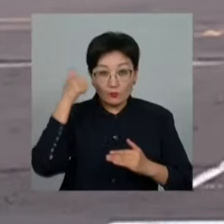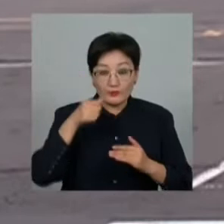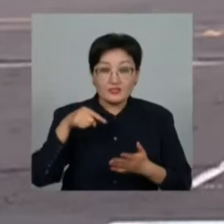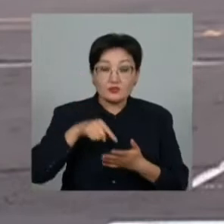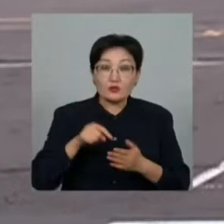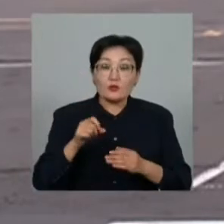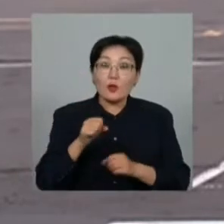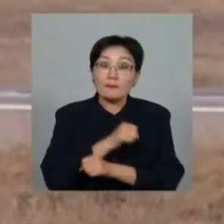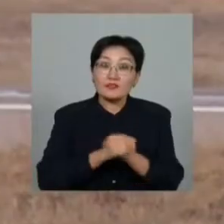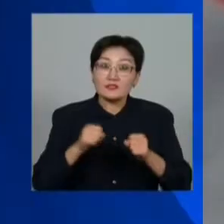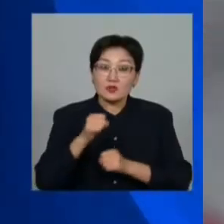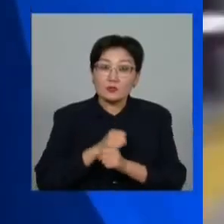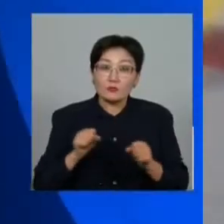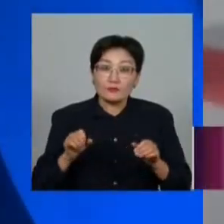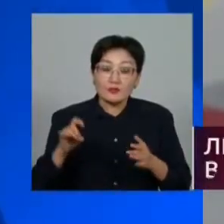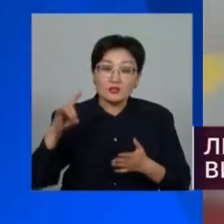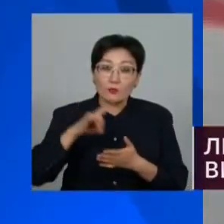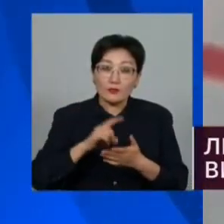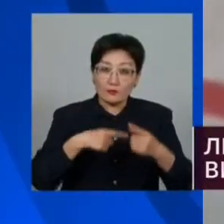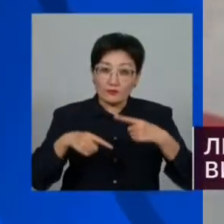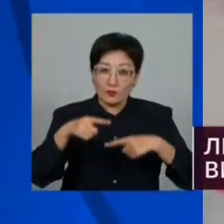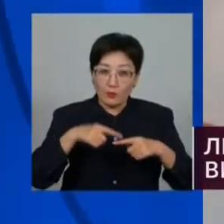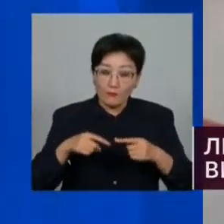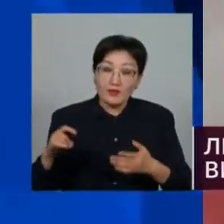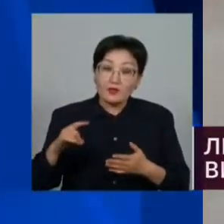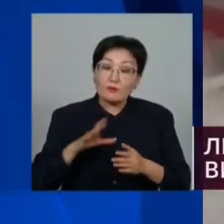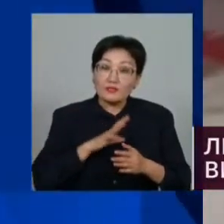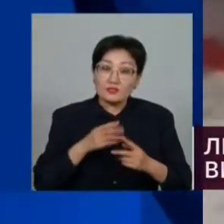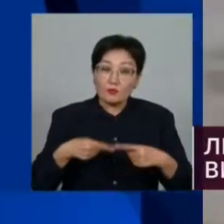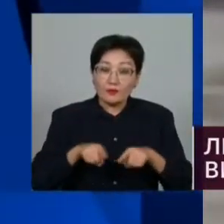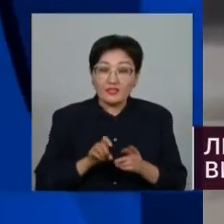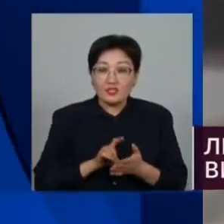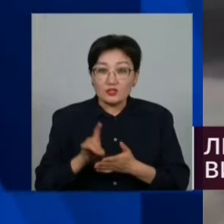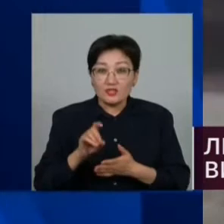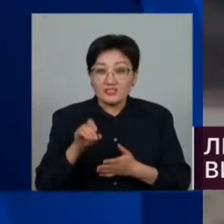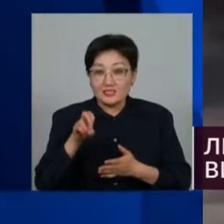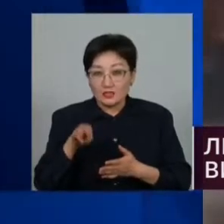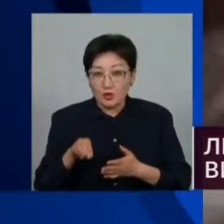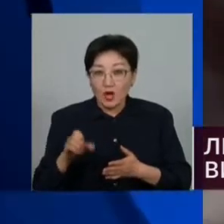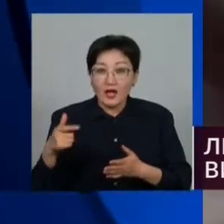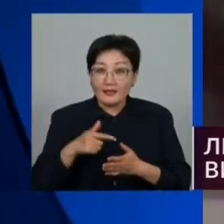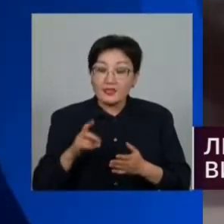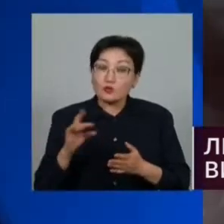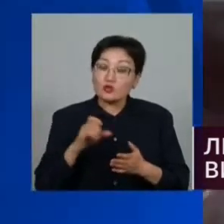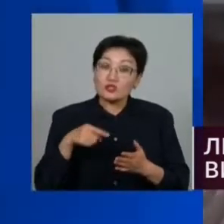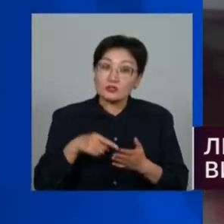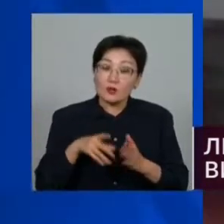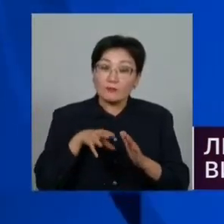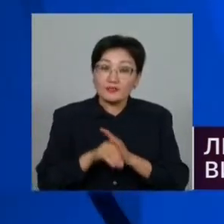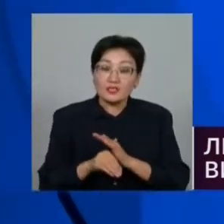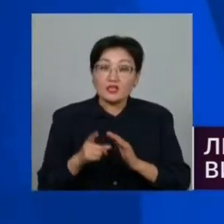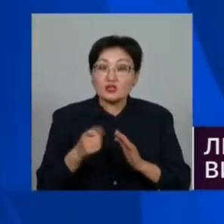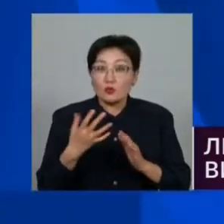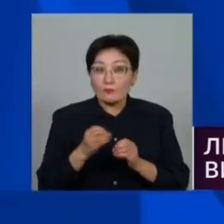птиц двигатель лайнер пришлось вернуть в пункт вылета это был рейс авиакомпании scat атырау нурсултан на борту находилось